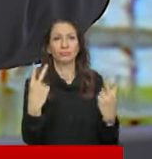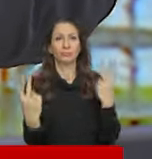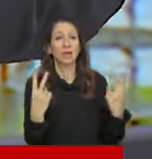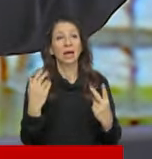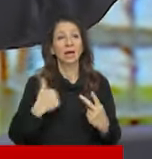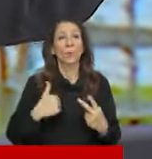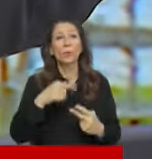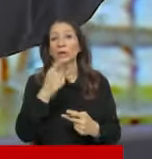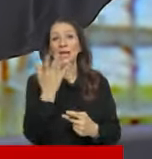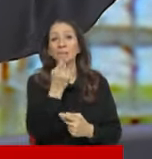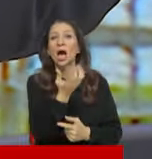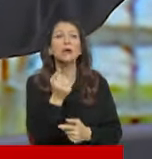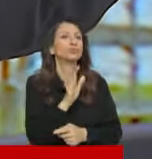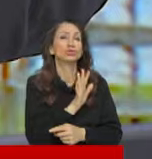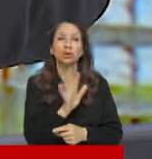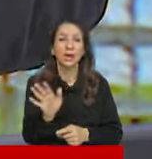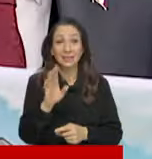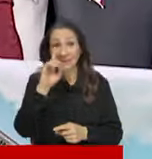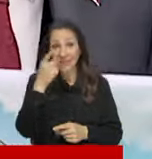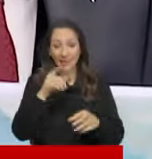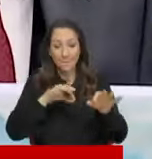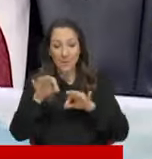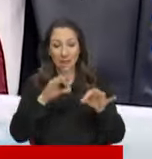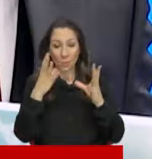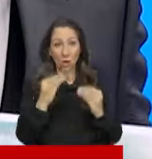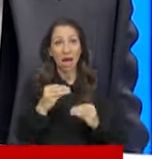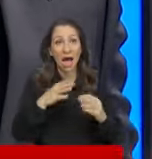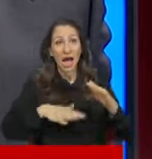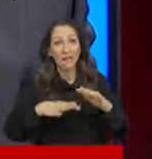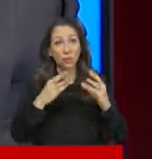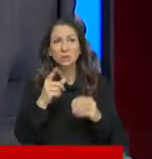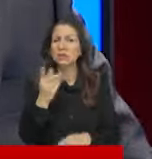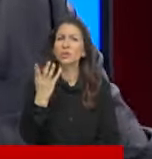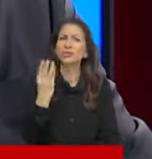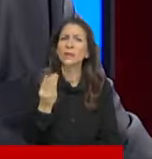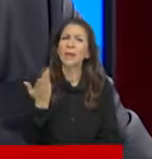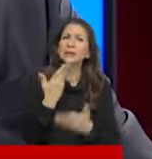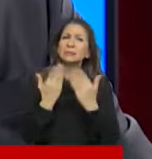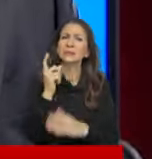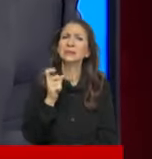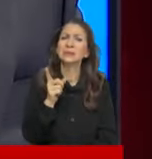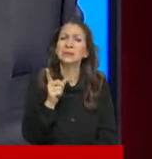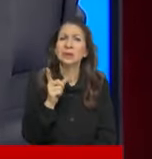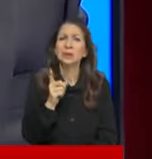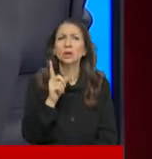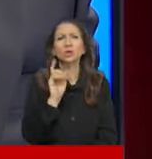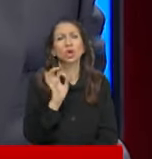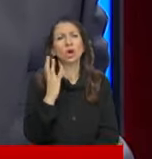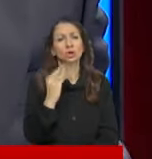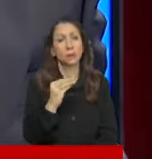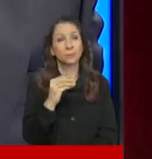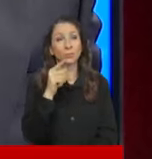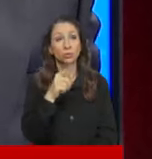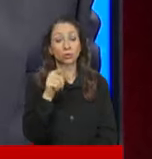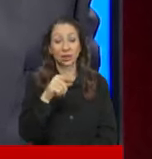kamu buradan herhangi bir şey almayacak sadece planlama olaraktan altyapı olaraktan K nasıl olacak onu bir anlatır mısınız şöyle olacak